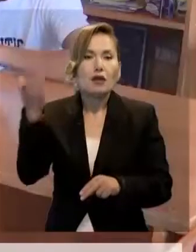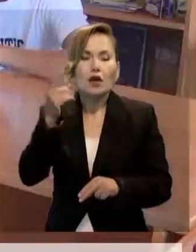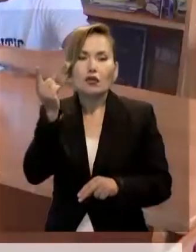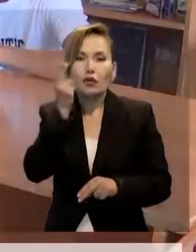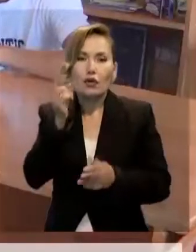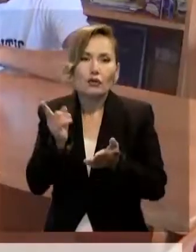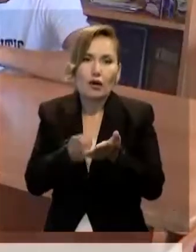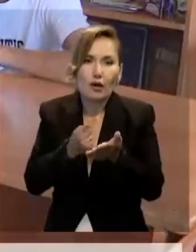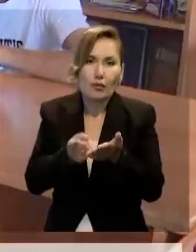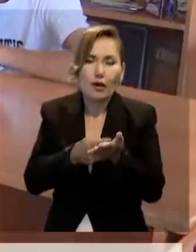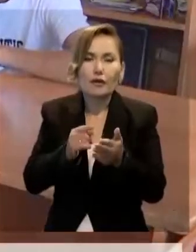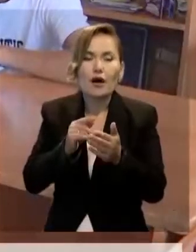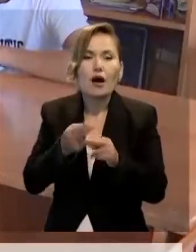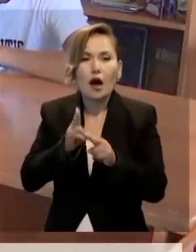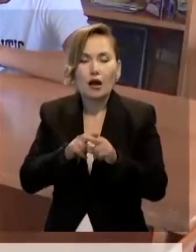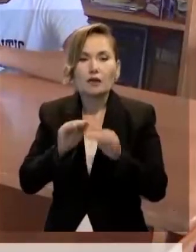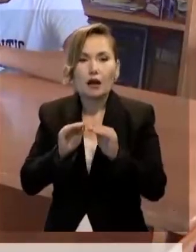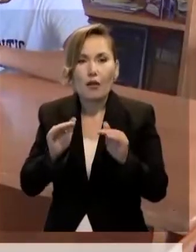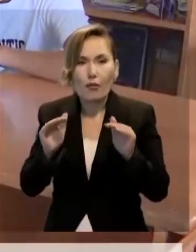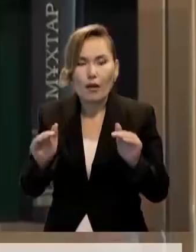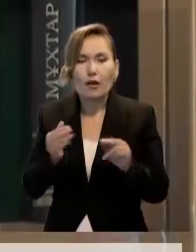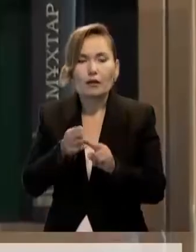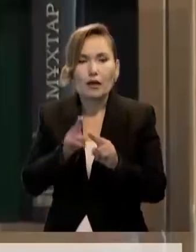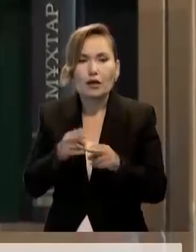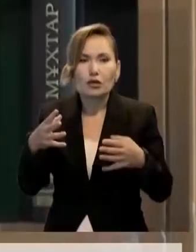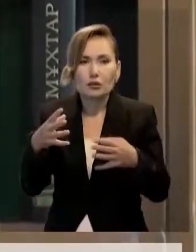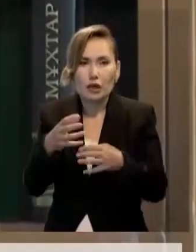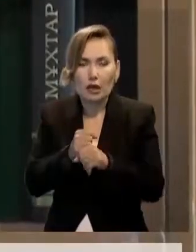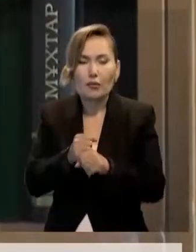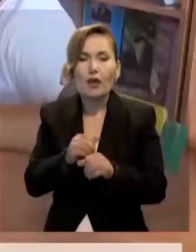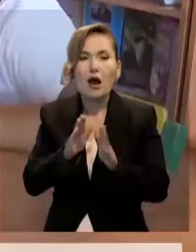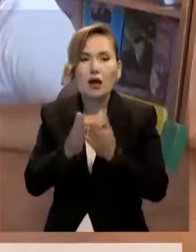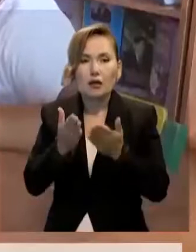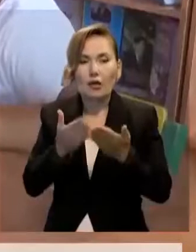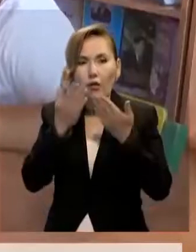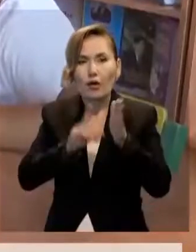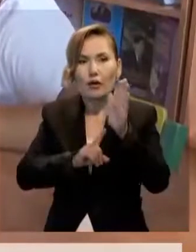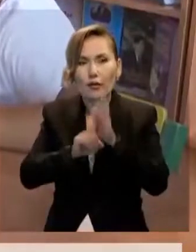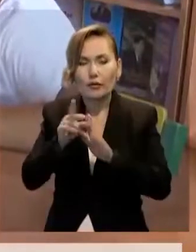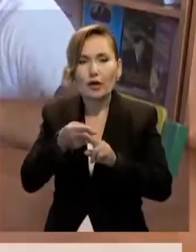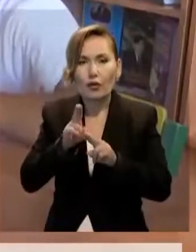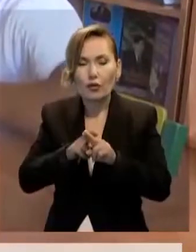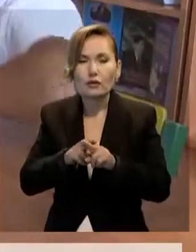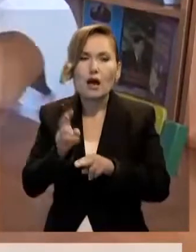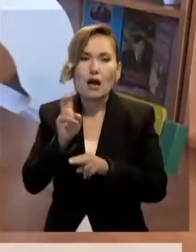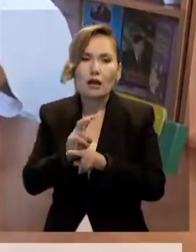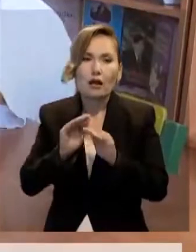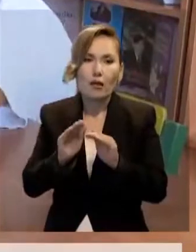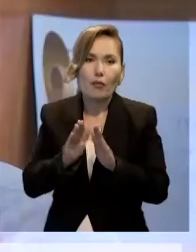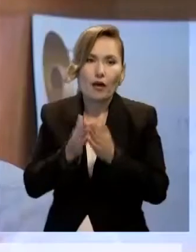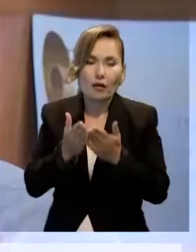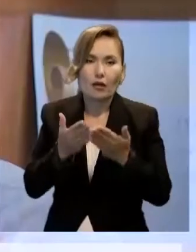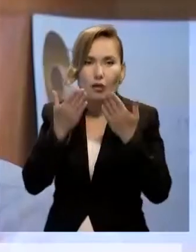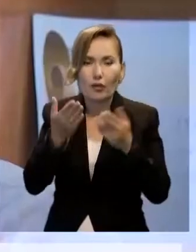бойы шұқшиып отыратын ауыл балаларының дені қазір ауыл кітапханасын жағалайтын болған. Уақыт тапқаны осында отырып оқиды, болмаса үйге алып